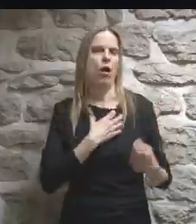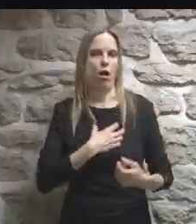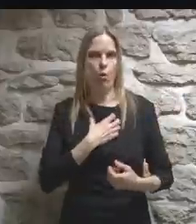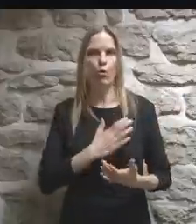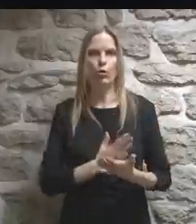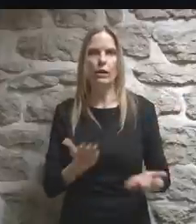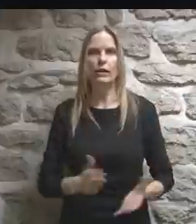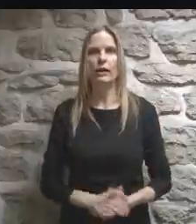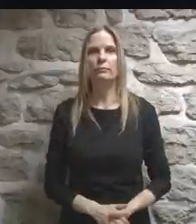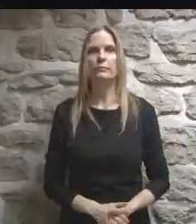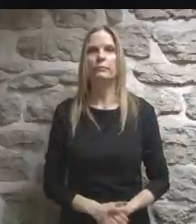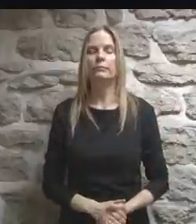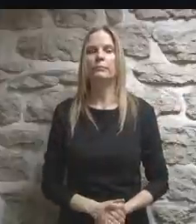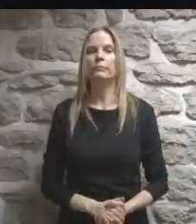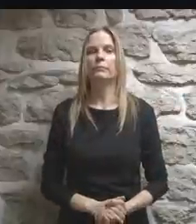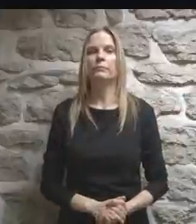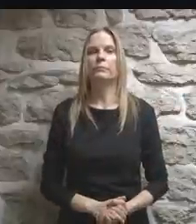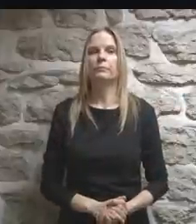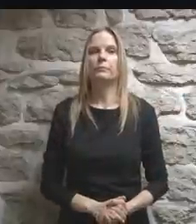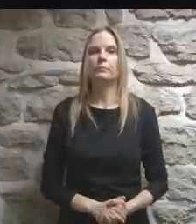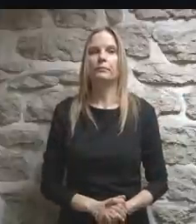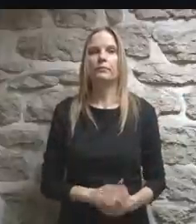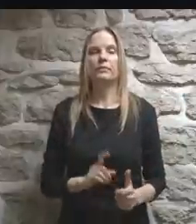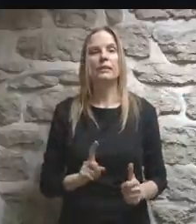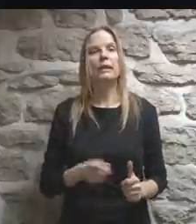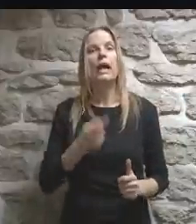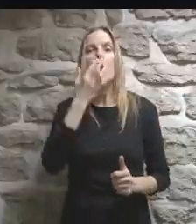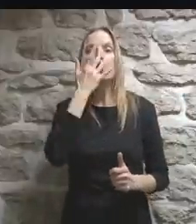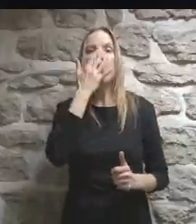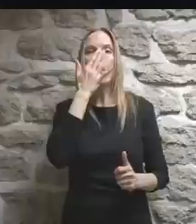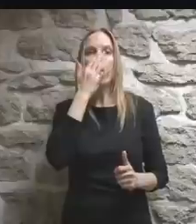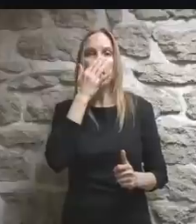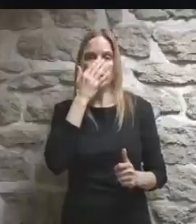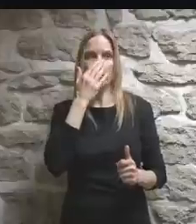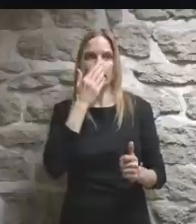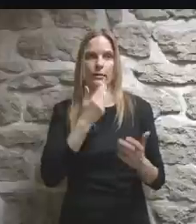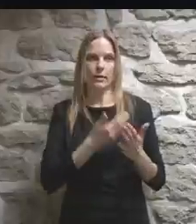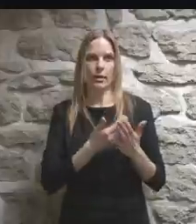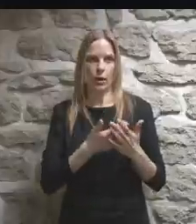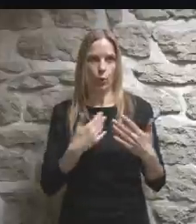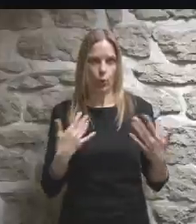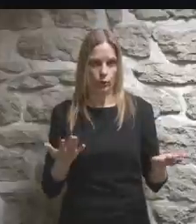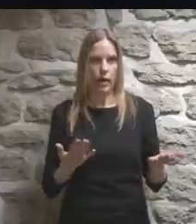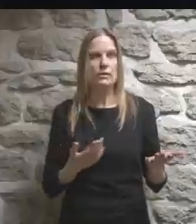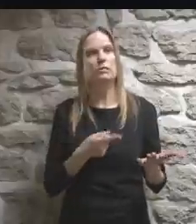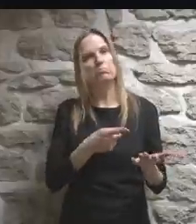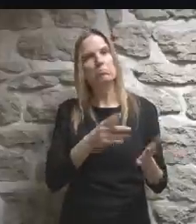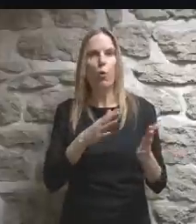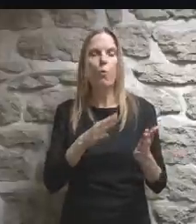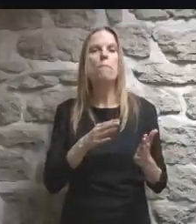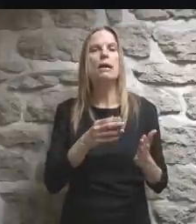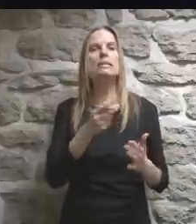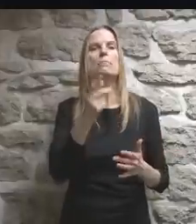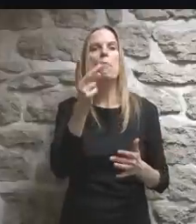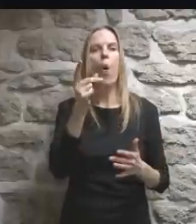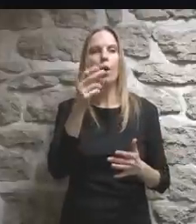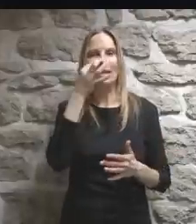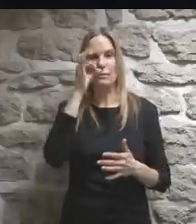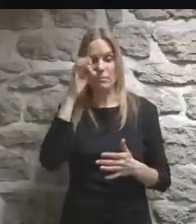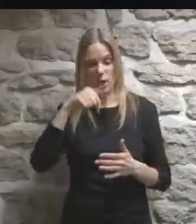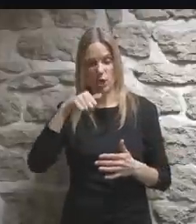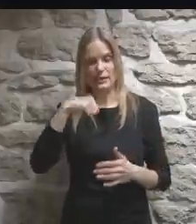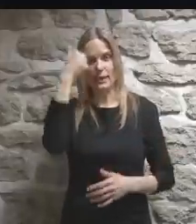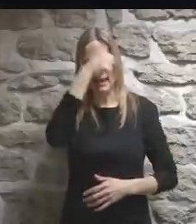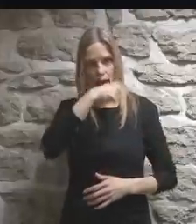Tuues siia juurde selle numbrilise poole, nii nagu peaminister mainis, siis suurusjärk 1,5 miljonit käesoleva